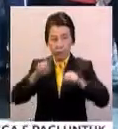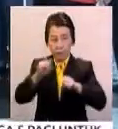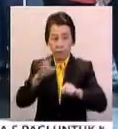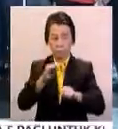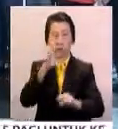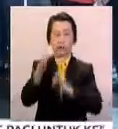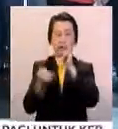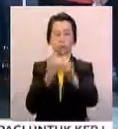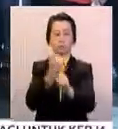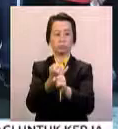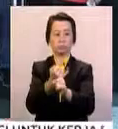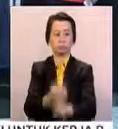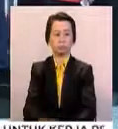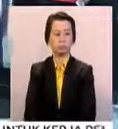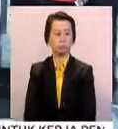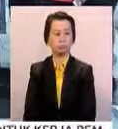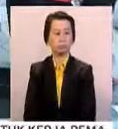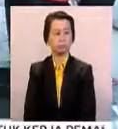dan antarabangsa.